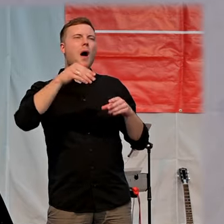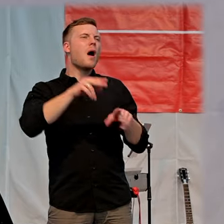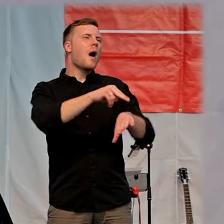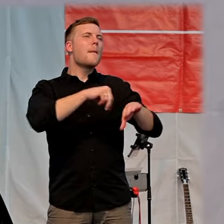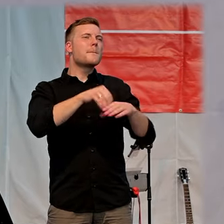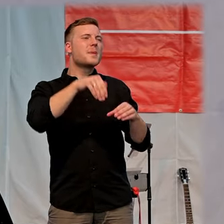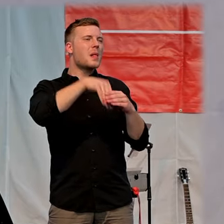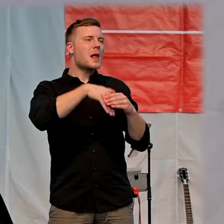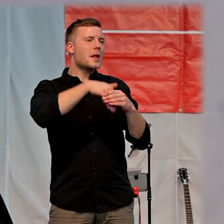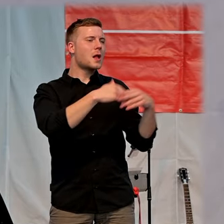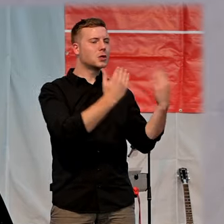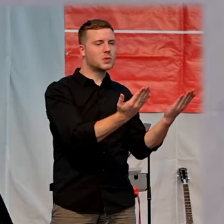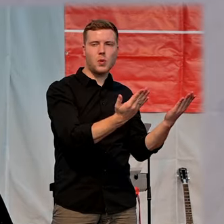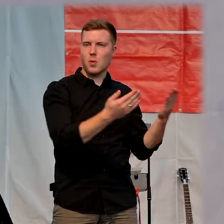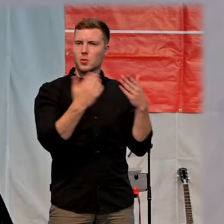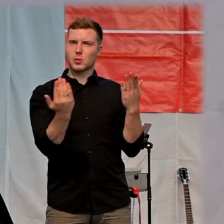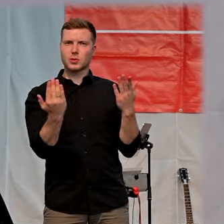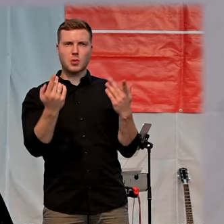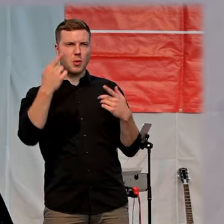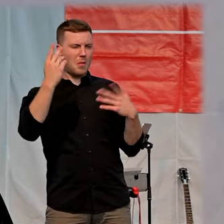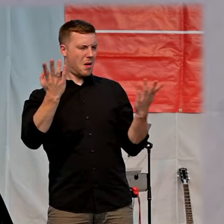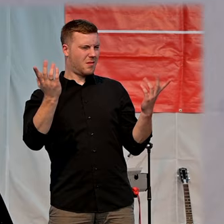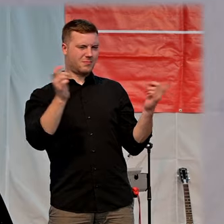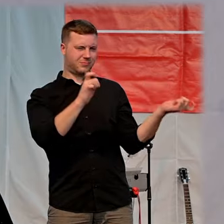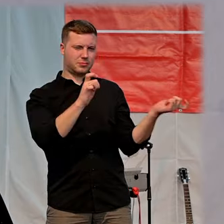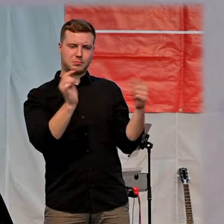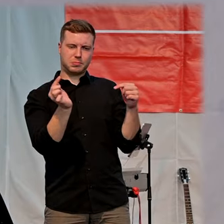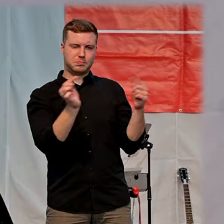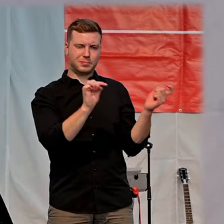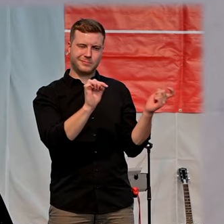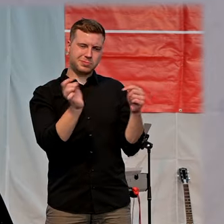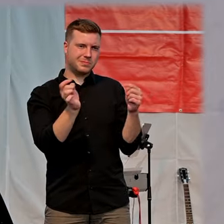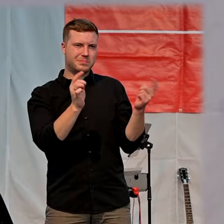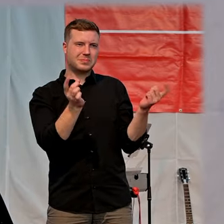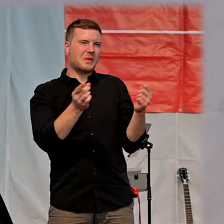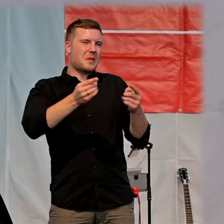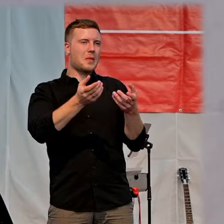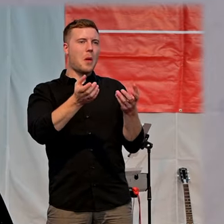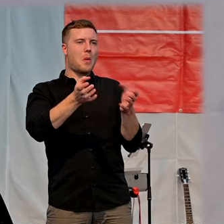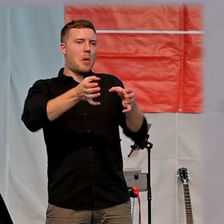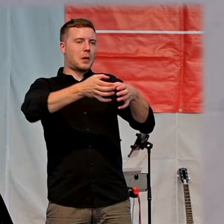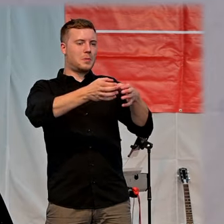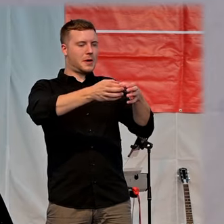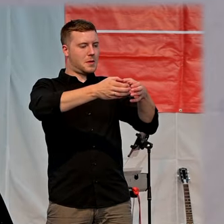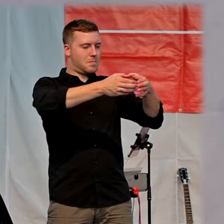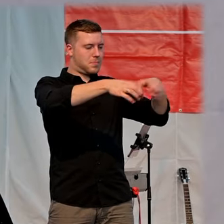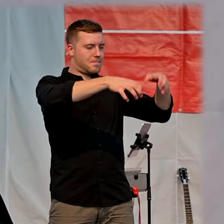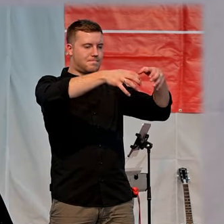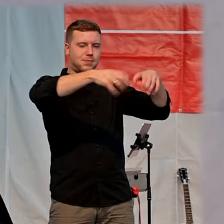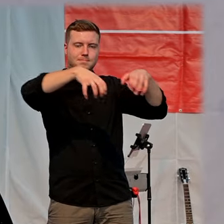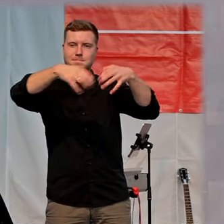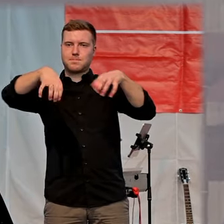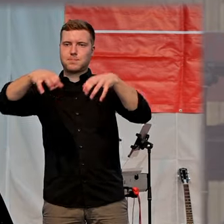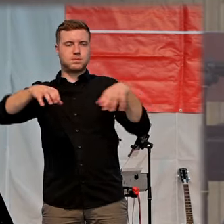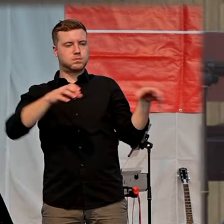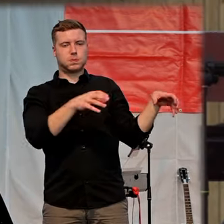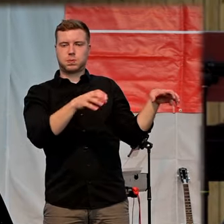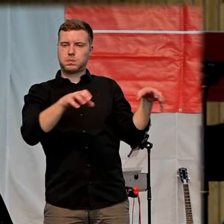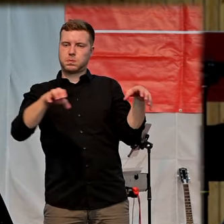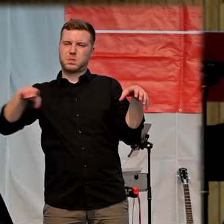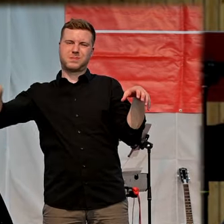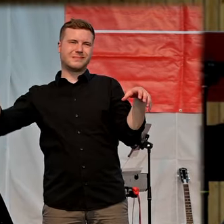das und das. Und schon gründen wir vielleicht schnell mal eine neue Gemeinde, weil es dann einfacher ist, mit Gleichgesinnten zusammen zu